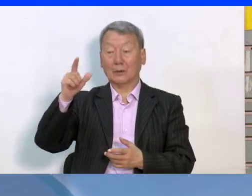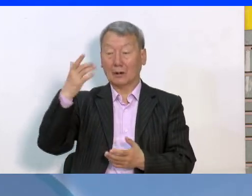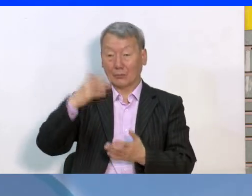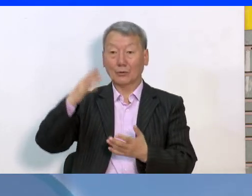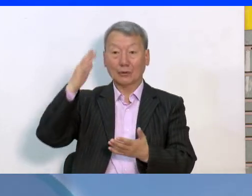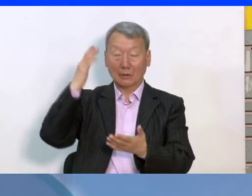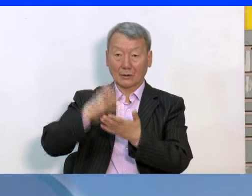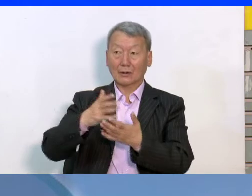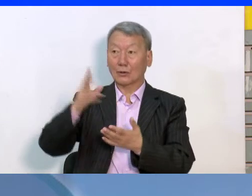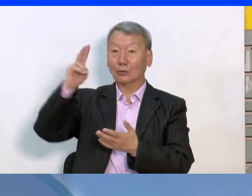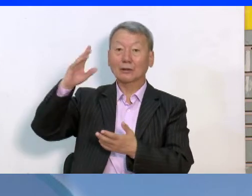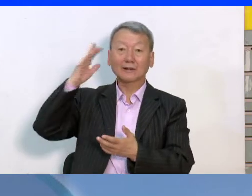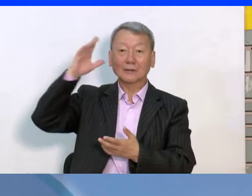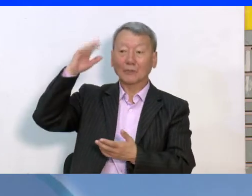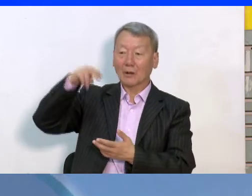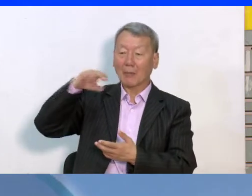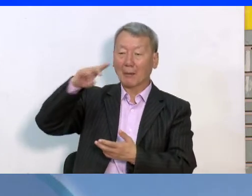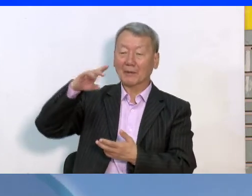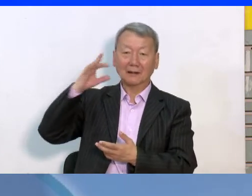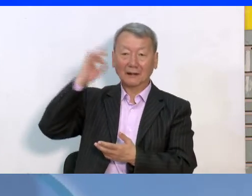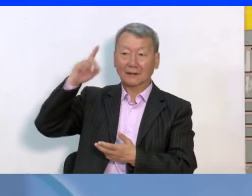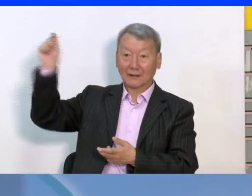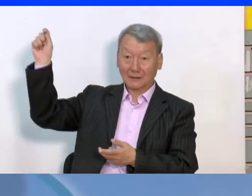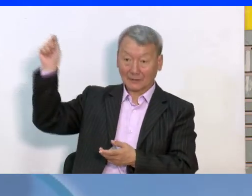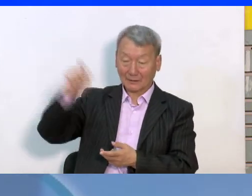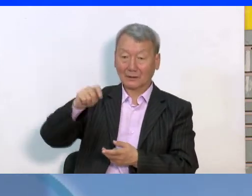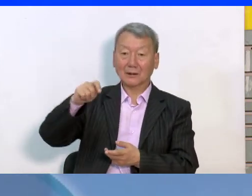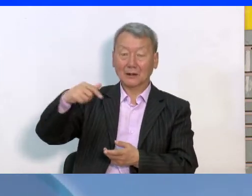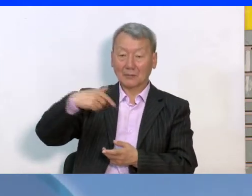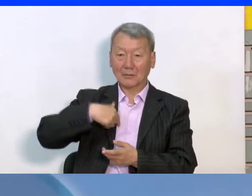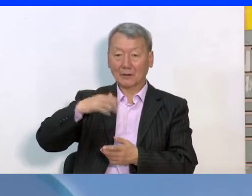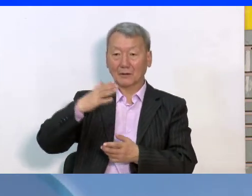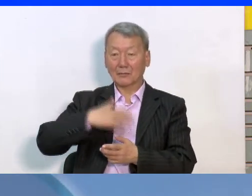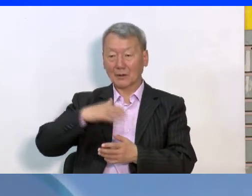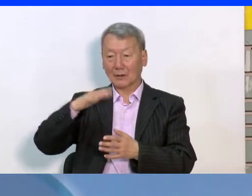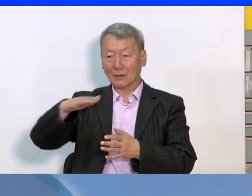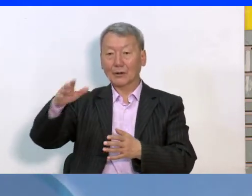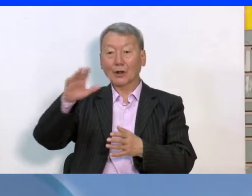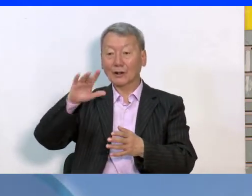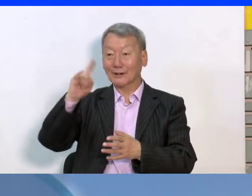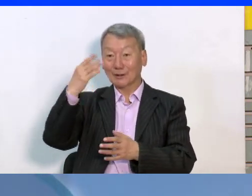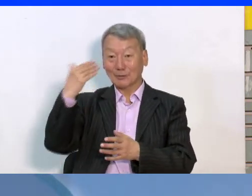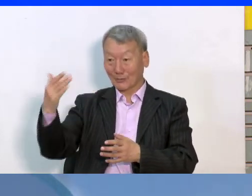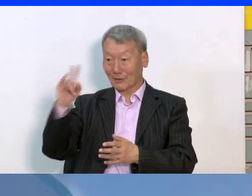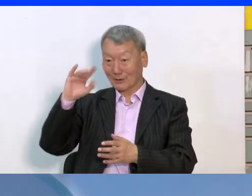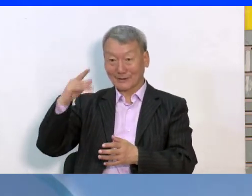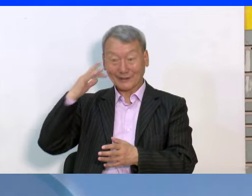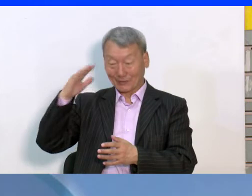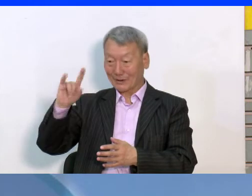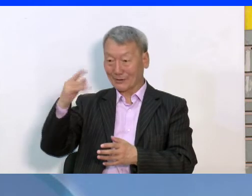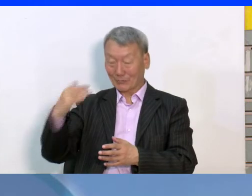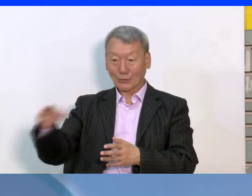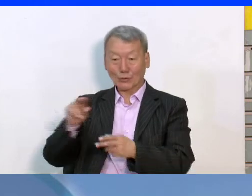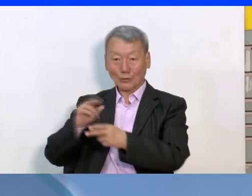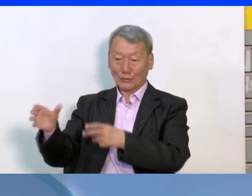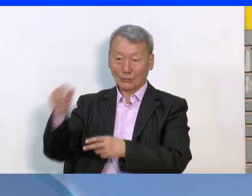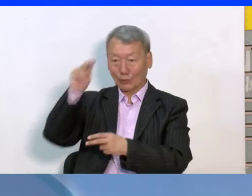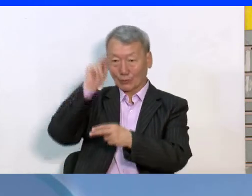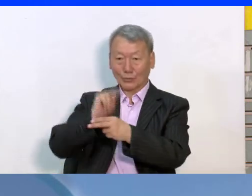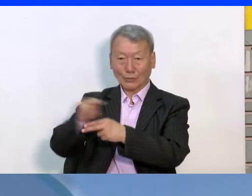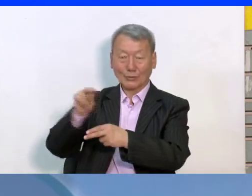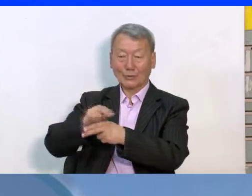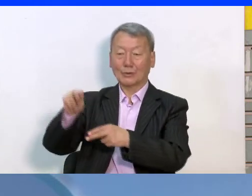кыргыздарды, келгендерди каалап бизге келип жашап, ушул жерден балдарына билим берип, очор башары болуп, биздин элге, журтка